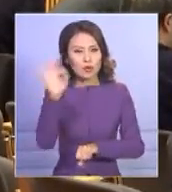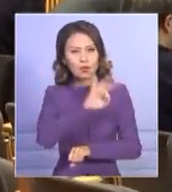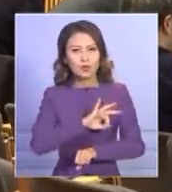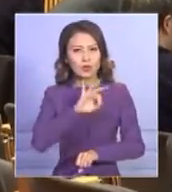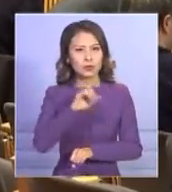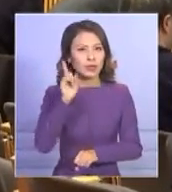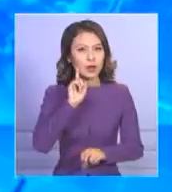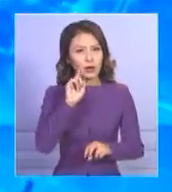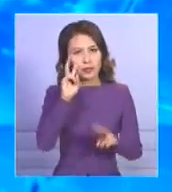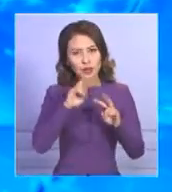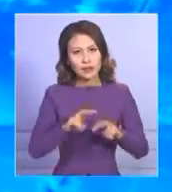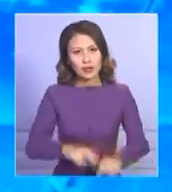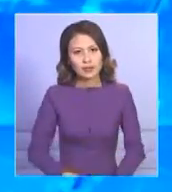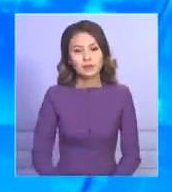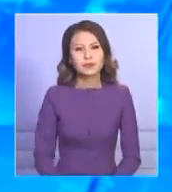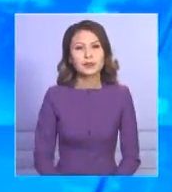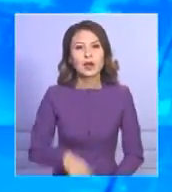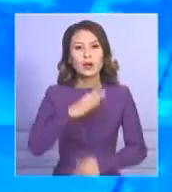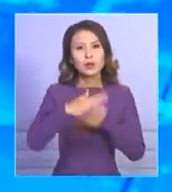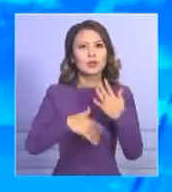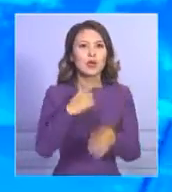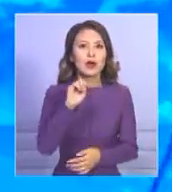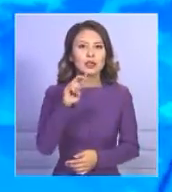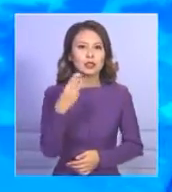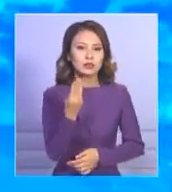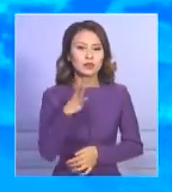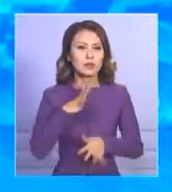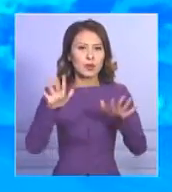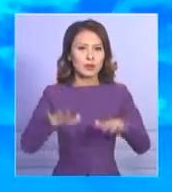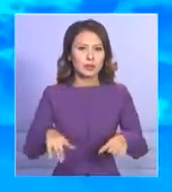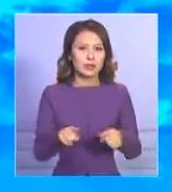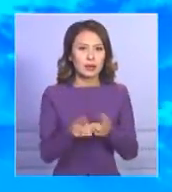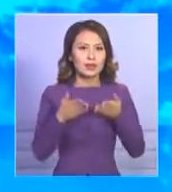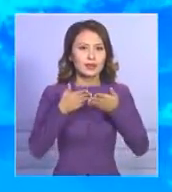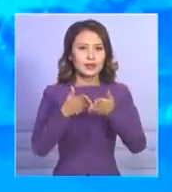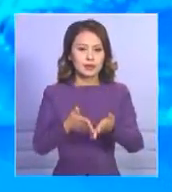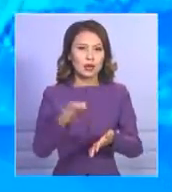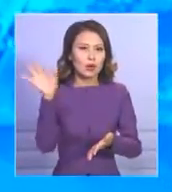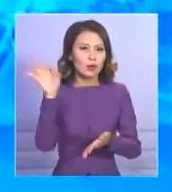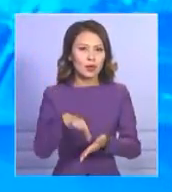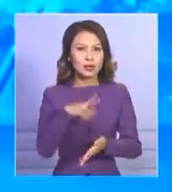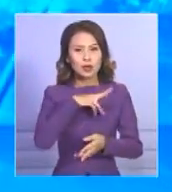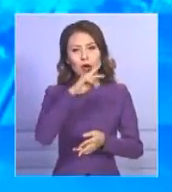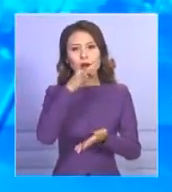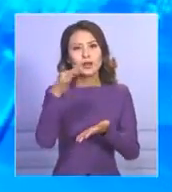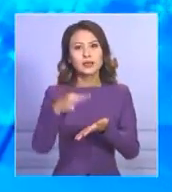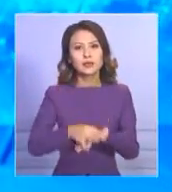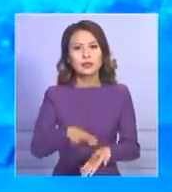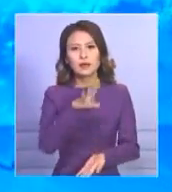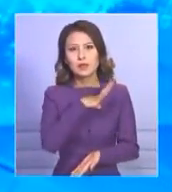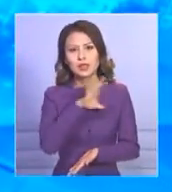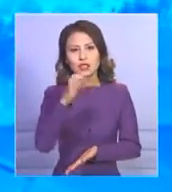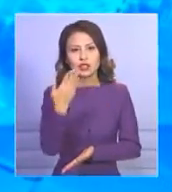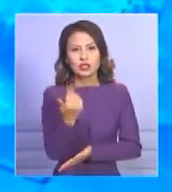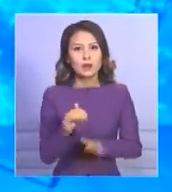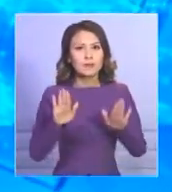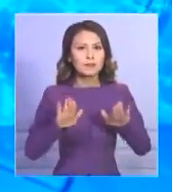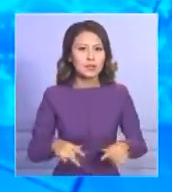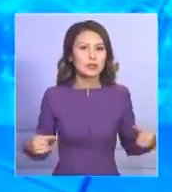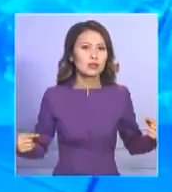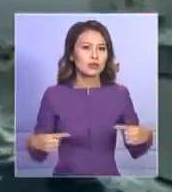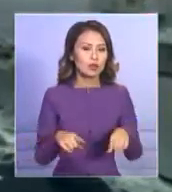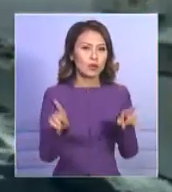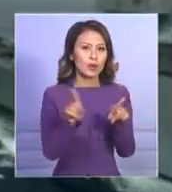жатырмыз. Бүлікші хуситтердің ақш кемелеріне атқан зымырандарына жауап ретінде Құрама Штат қарулы күштері Йеменнің